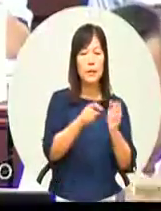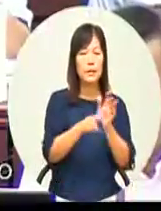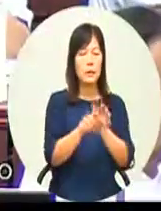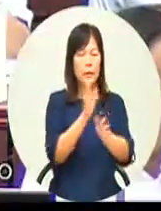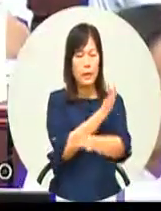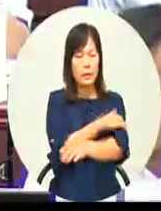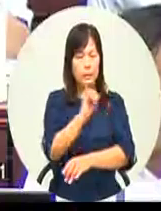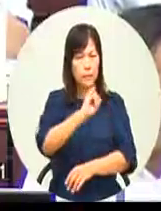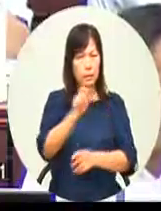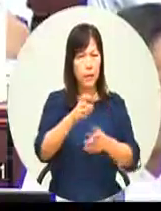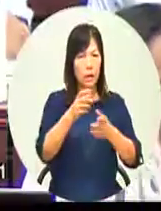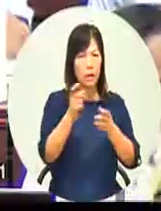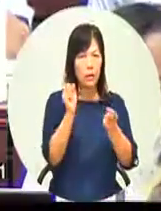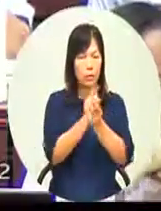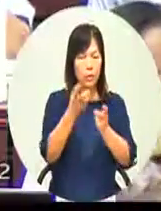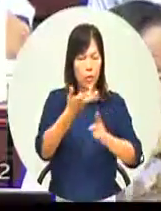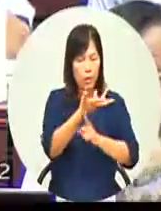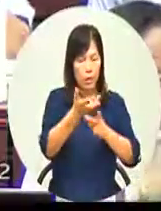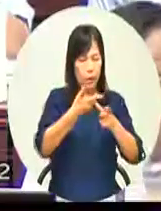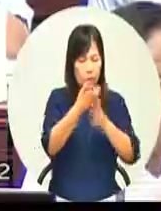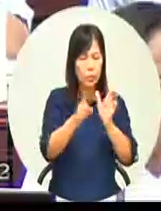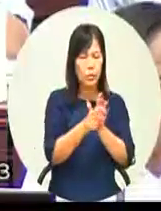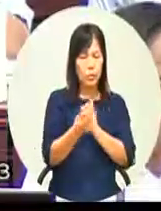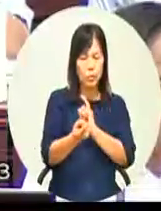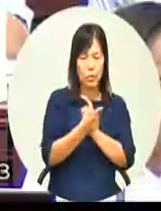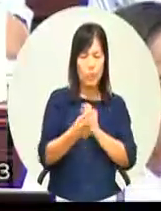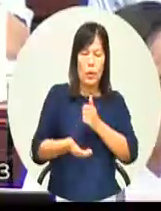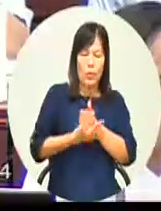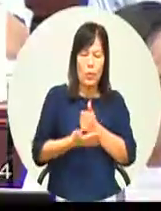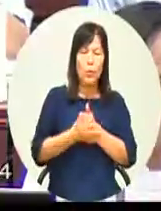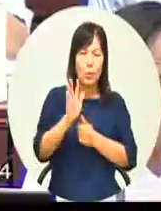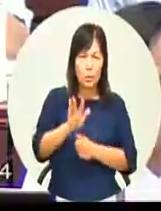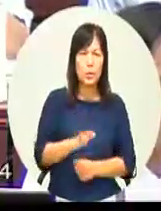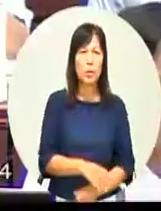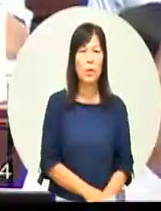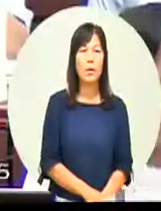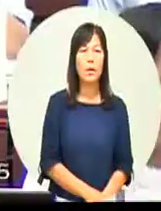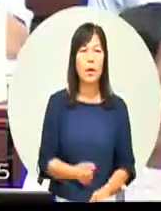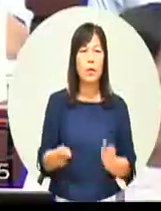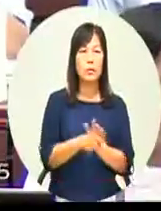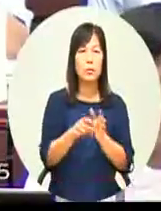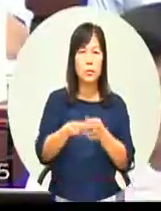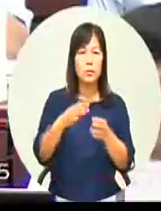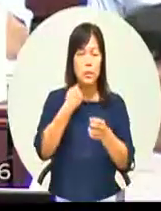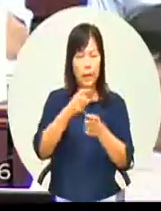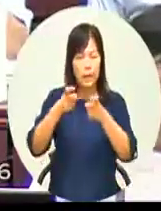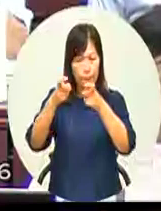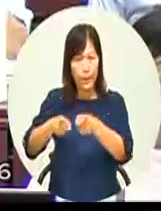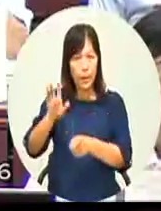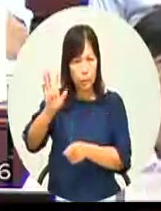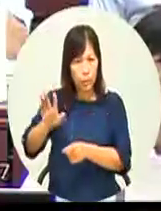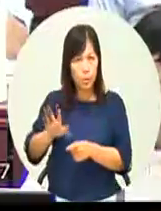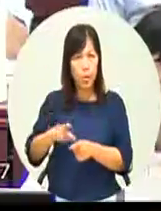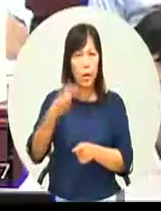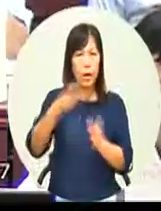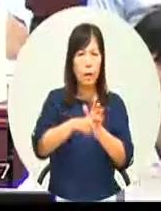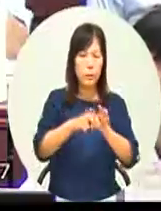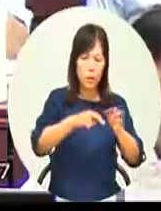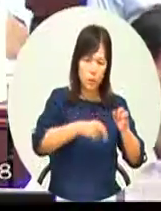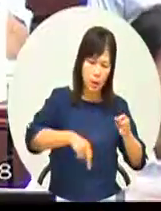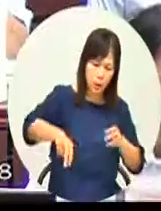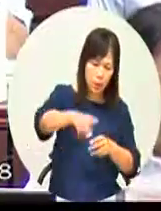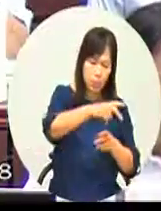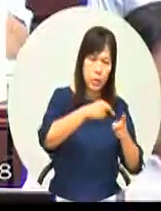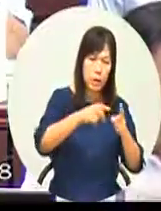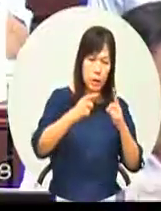对于我们在莲池潭的努力做肯定，包括我们所谓的这个艇库码头，还有它的整个人行步道的